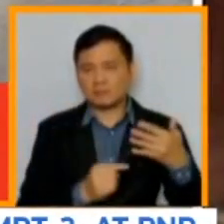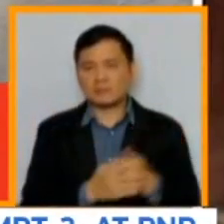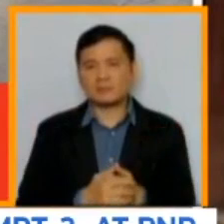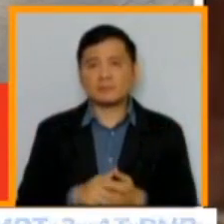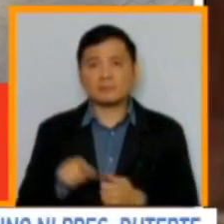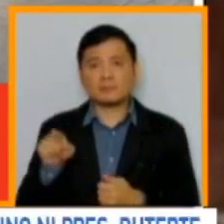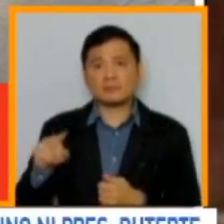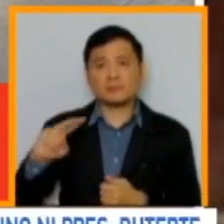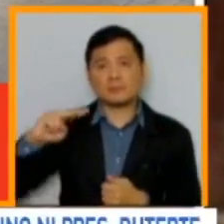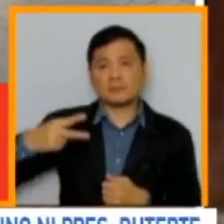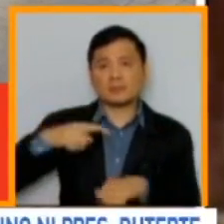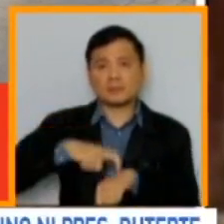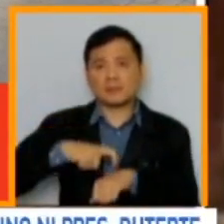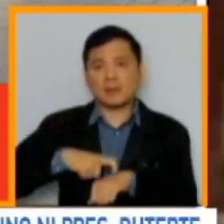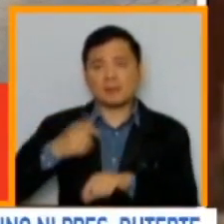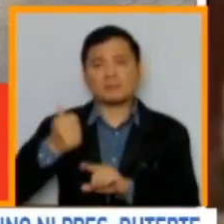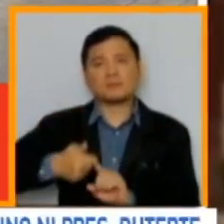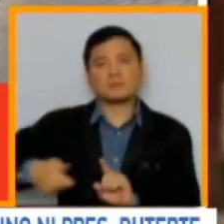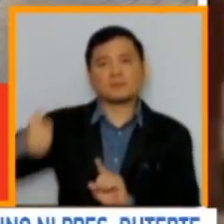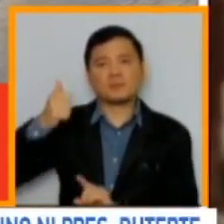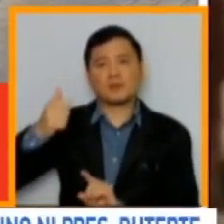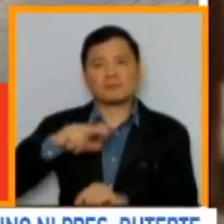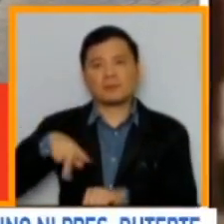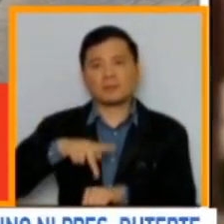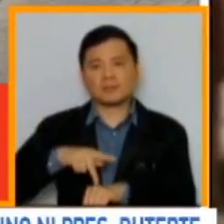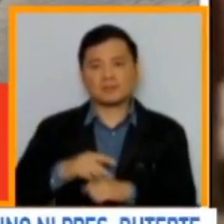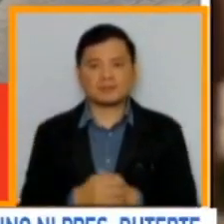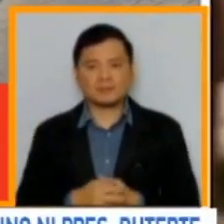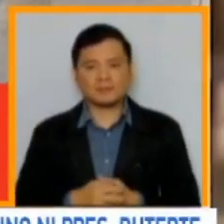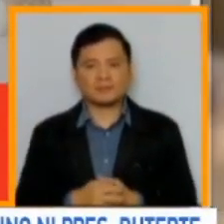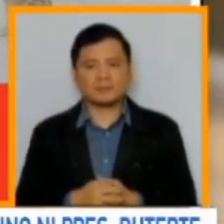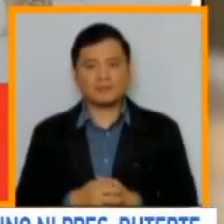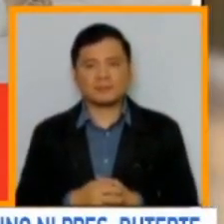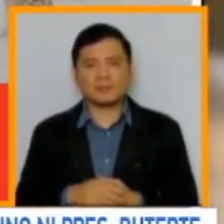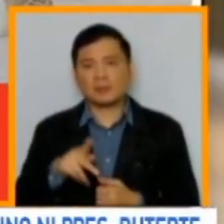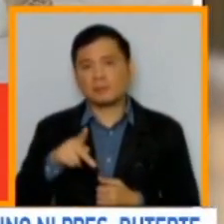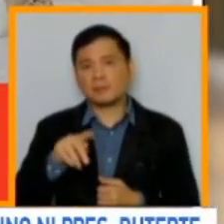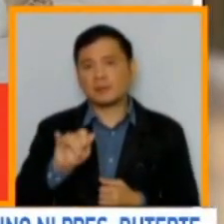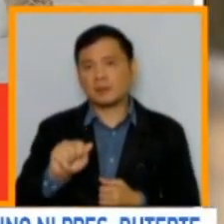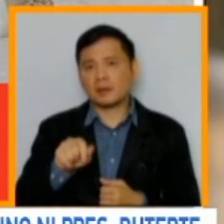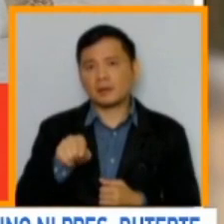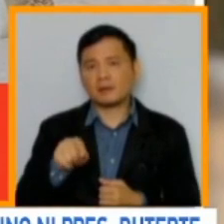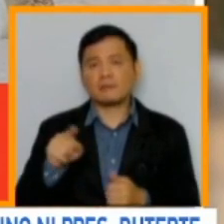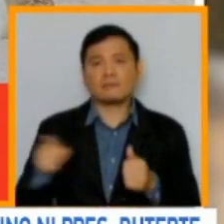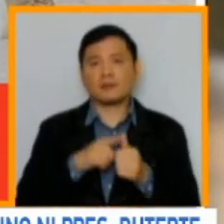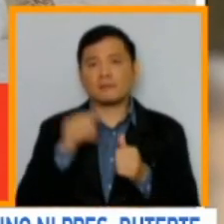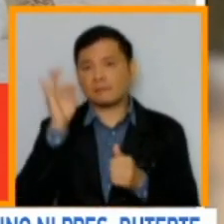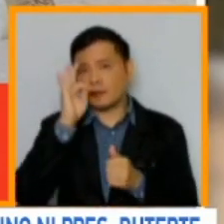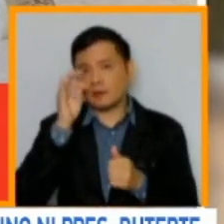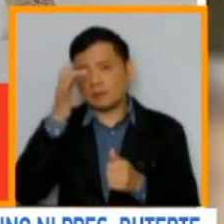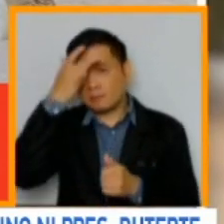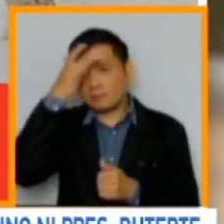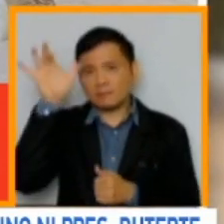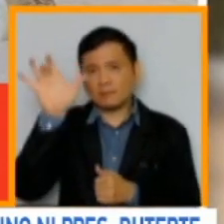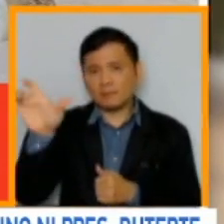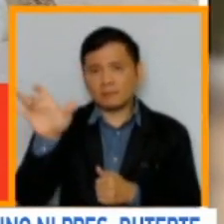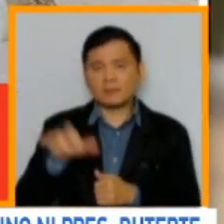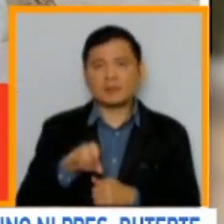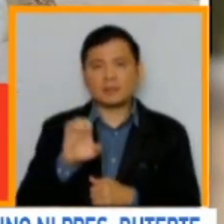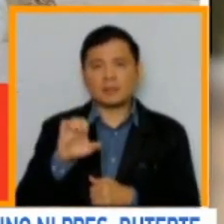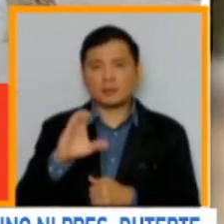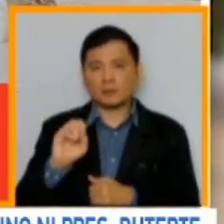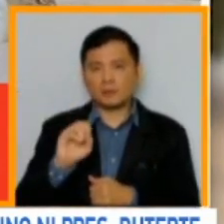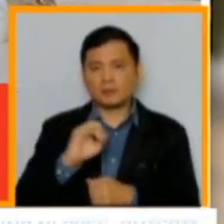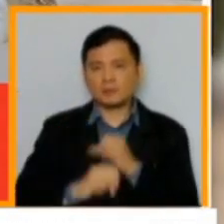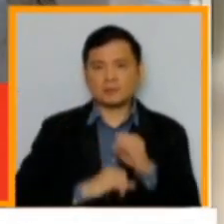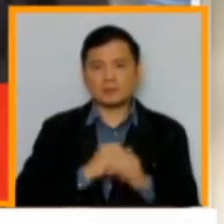Eco International crowd. Si First Lady star Tia Tomalia ang unang Pilipinang kinoronahan ng Miss Eco International noong 2018.